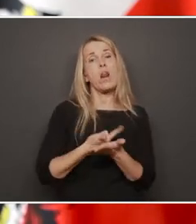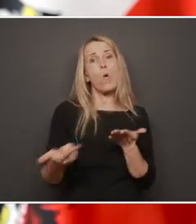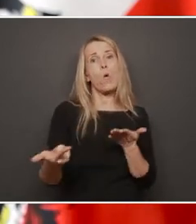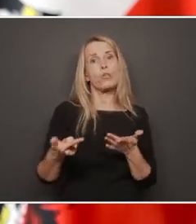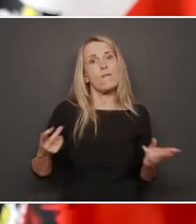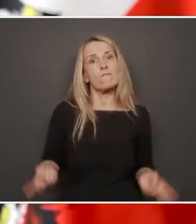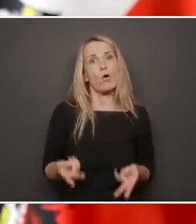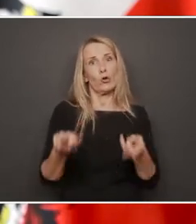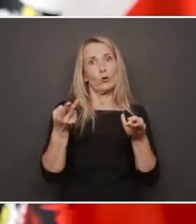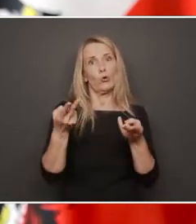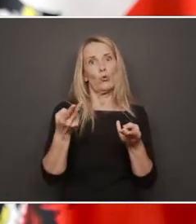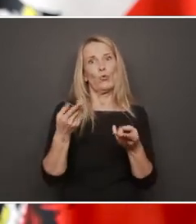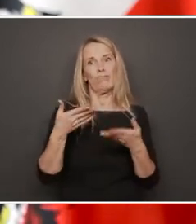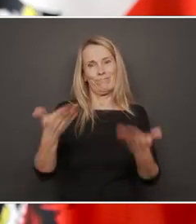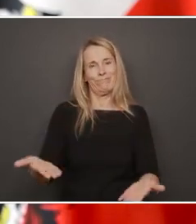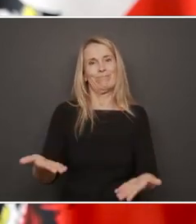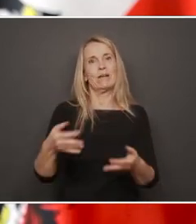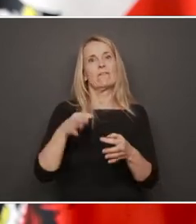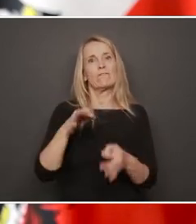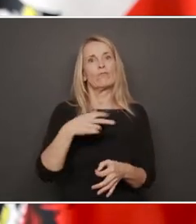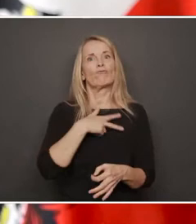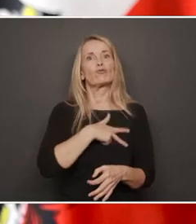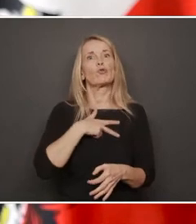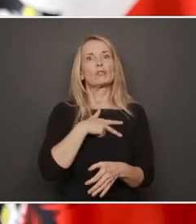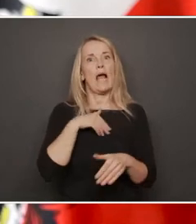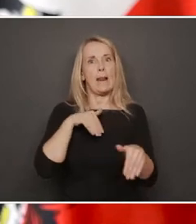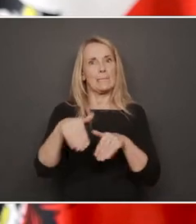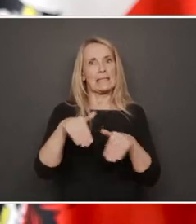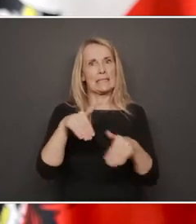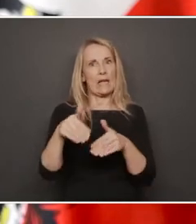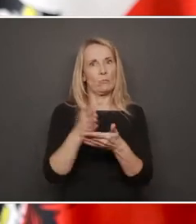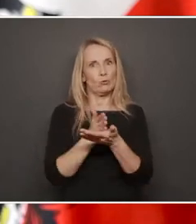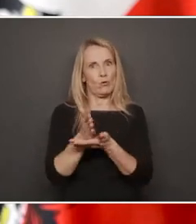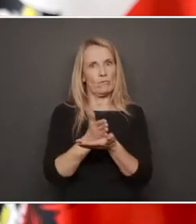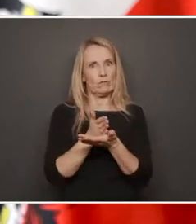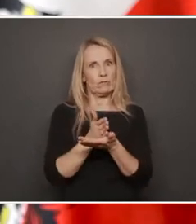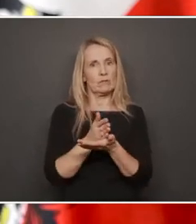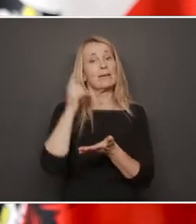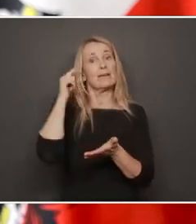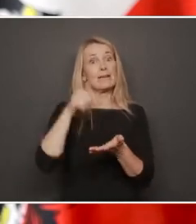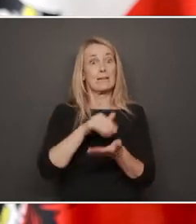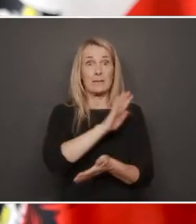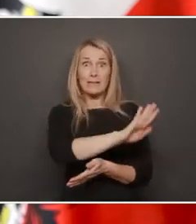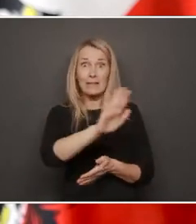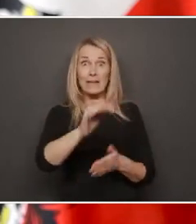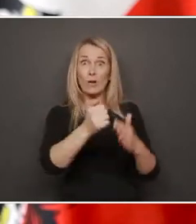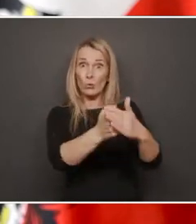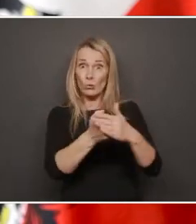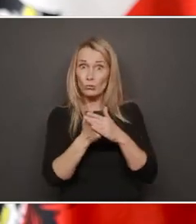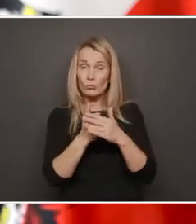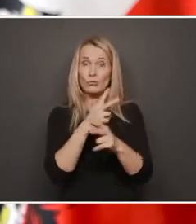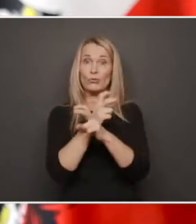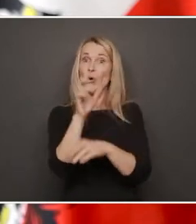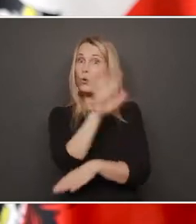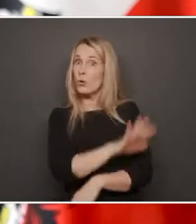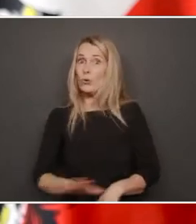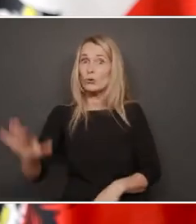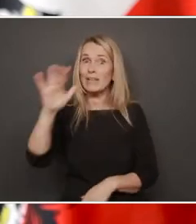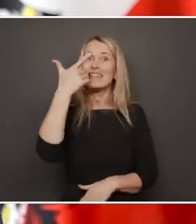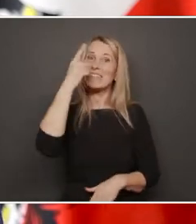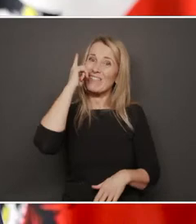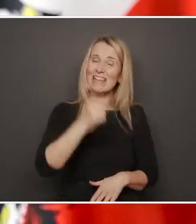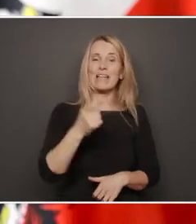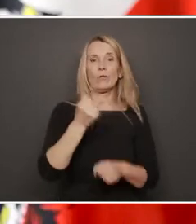des Sozialministeriums Service geschnürt. Damit konnten wir mit Ihrer Unterstützung österreichweit 2000